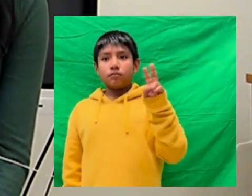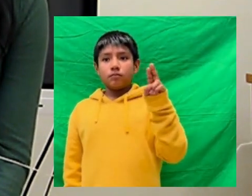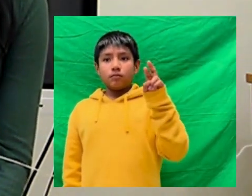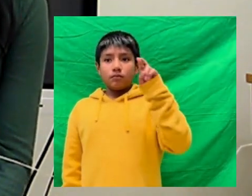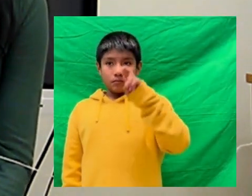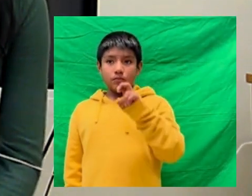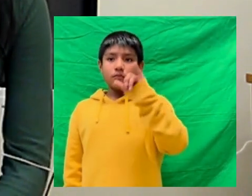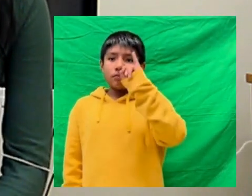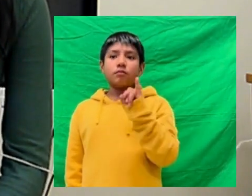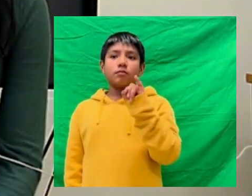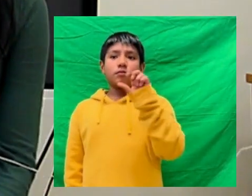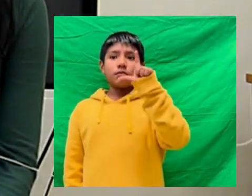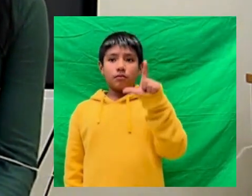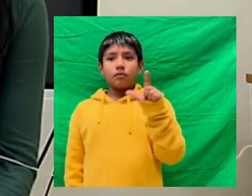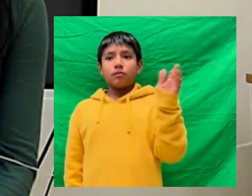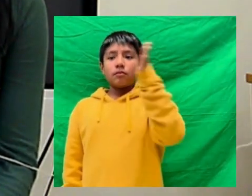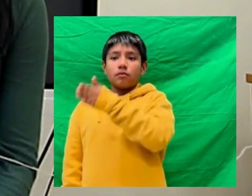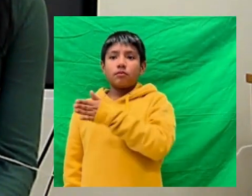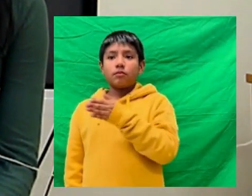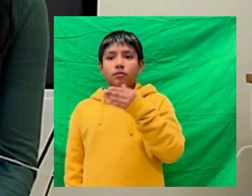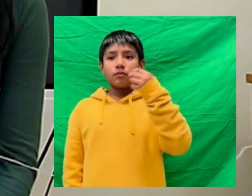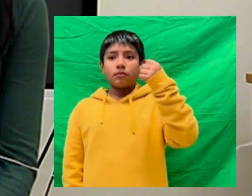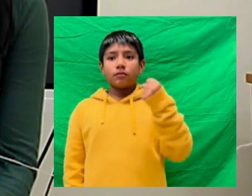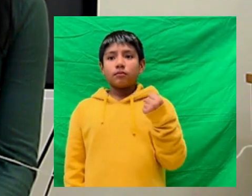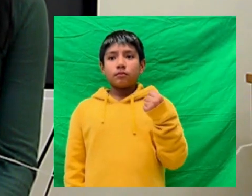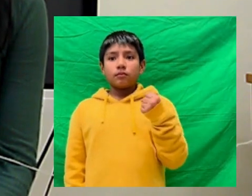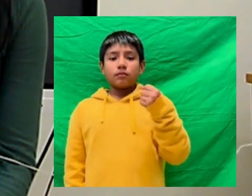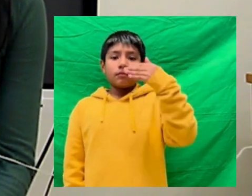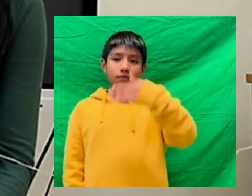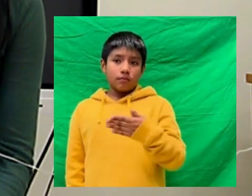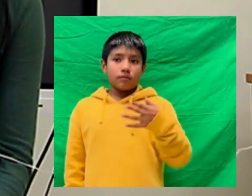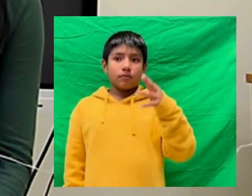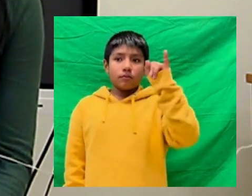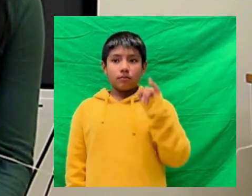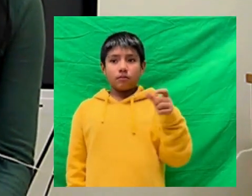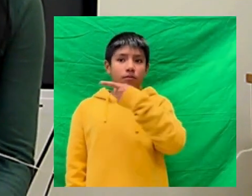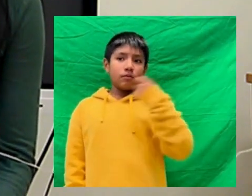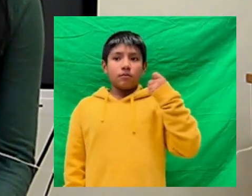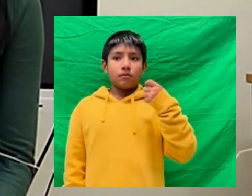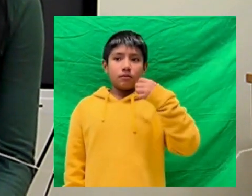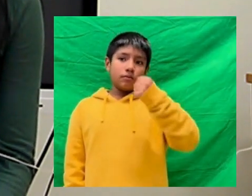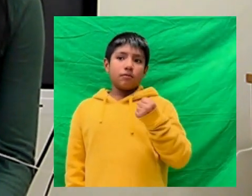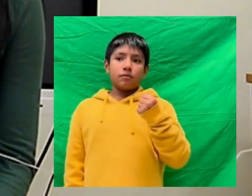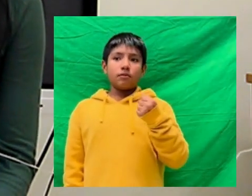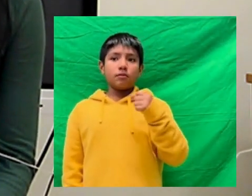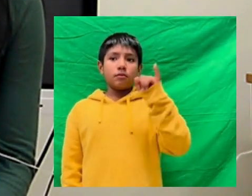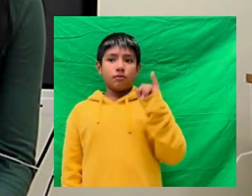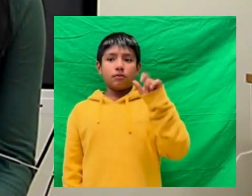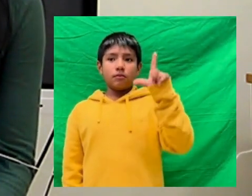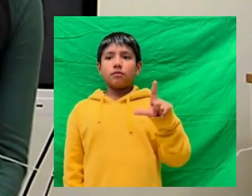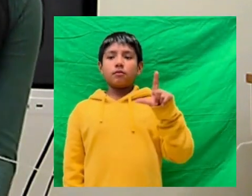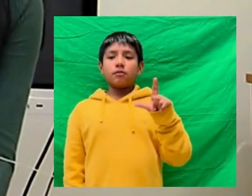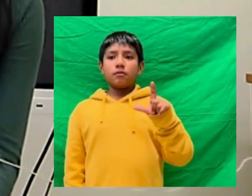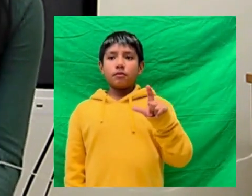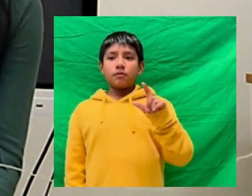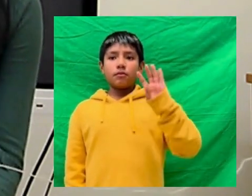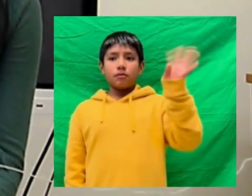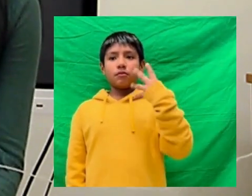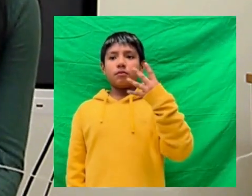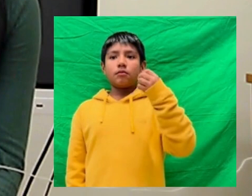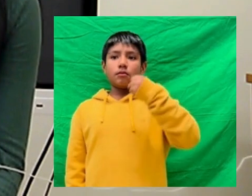Isaac. Lehen hezkuntza iru be gelako Alejandro, Abril eta Abigail.